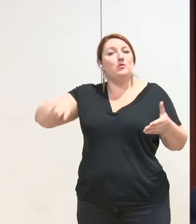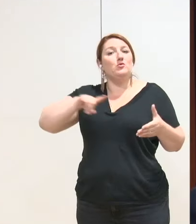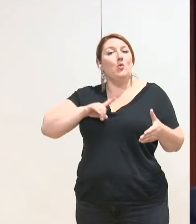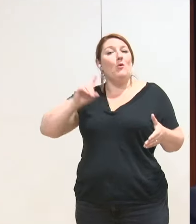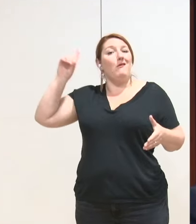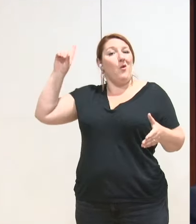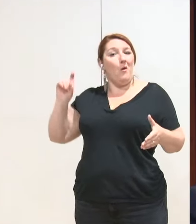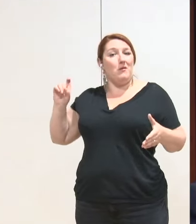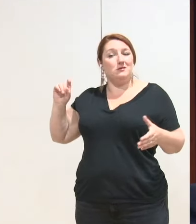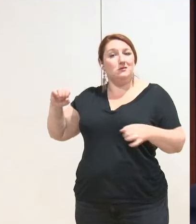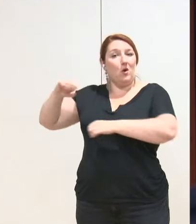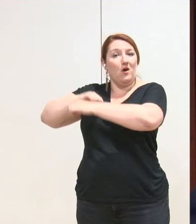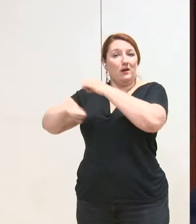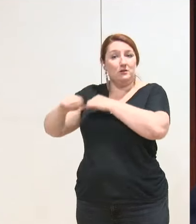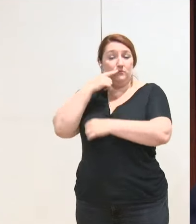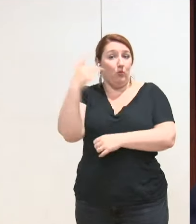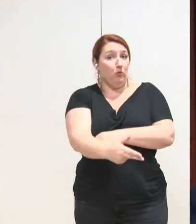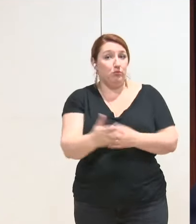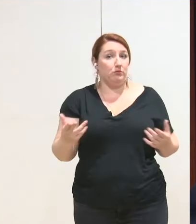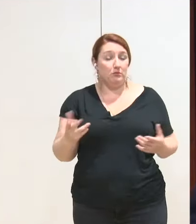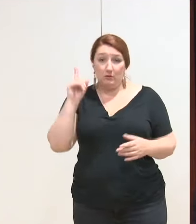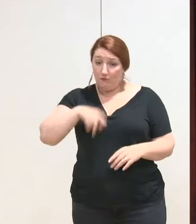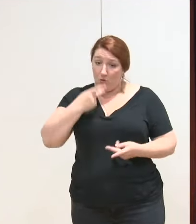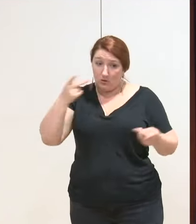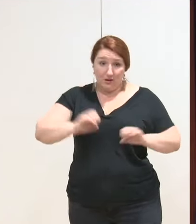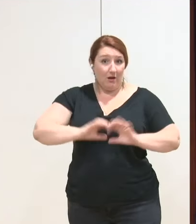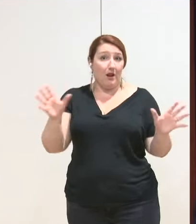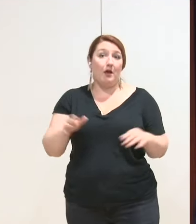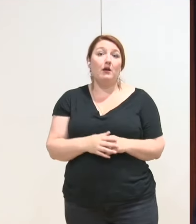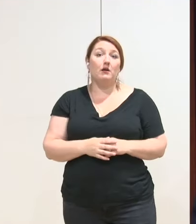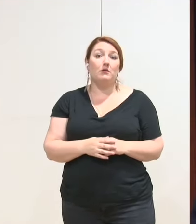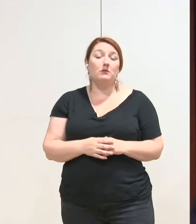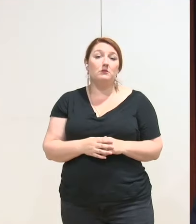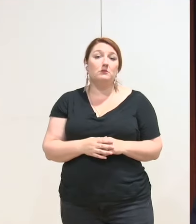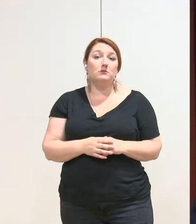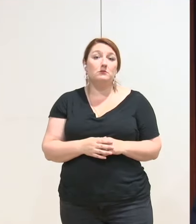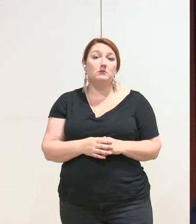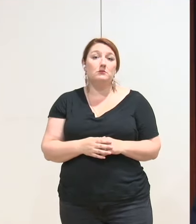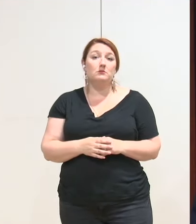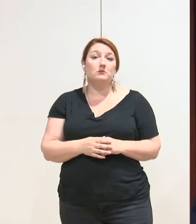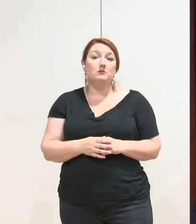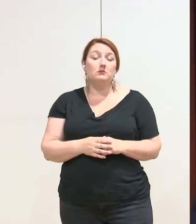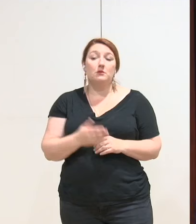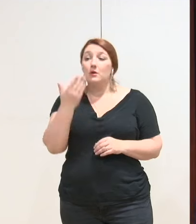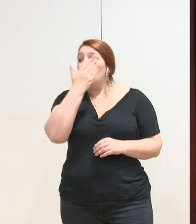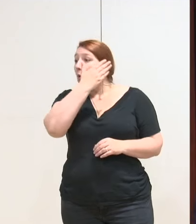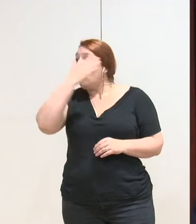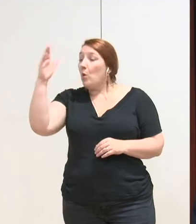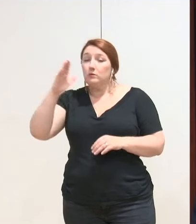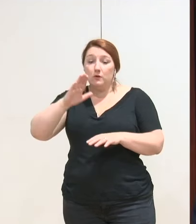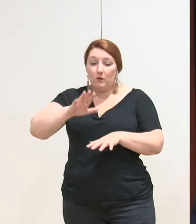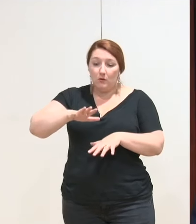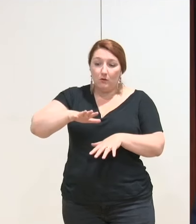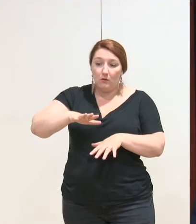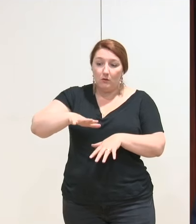dites-le clairement et dites à ce moment-là quel autre doctrine d'emploi nous allons devoir